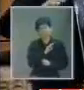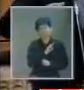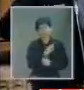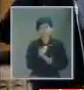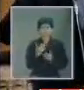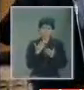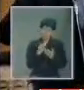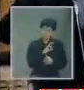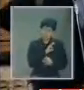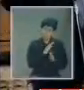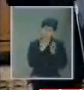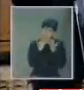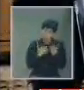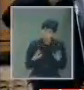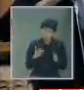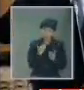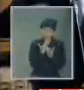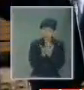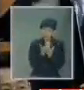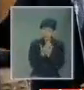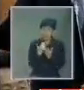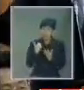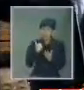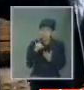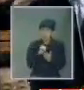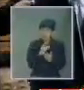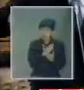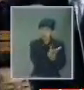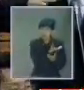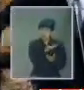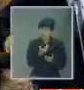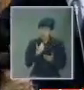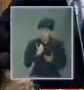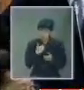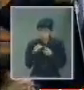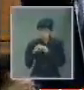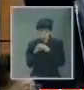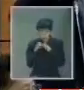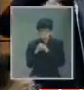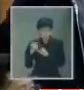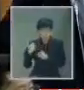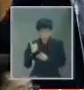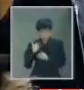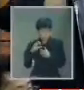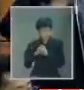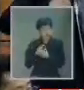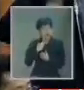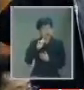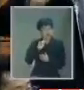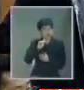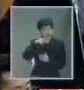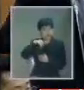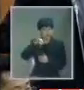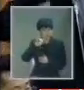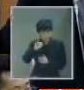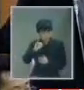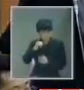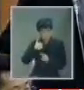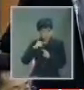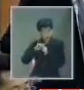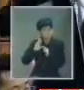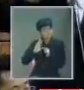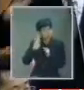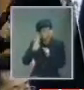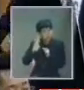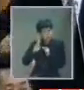คประชาธิปัตย์ได้เงินส่วนหนึ่งบางส่วนบางกลุ่มได้เงินจาก TPI ผ่านเมษไซอะผ่าน